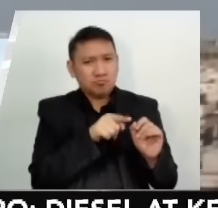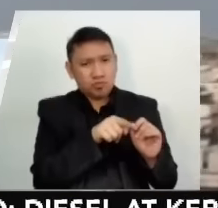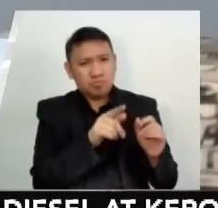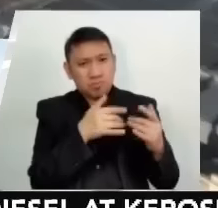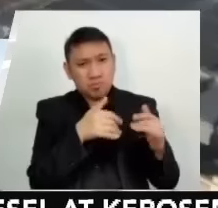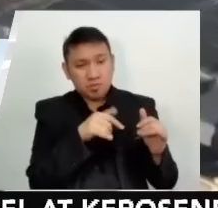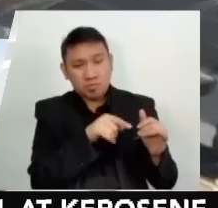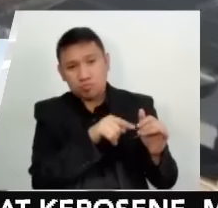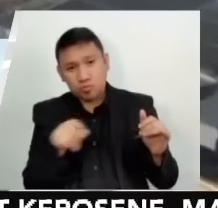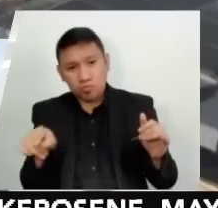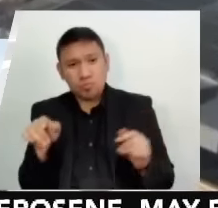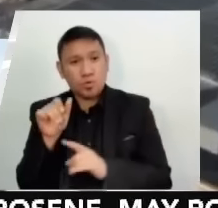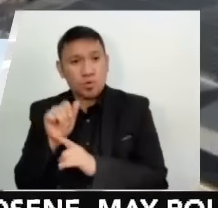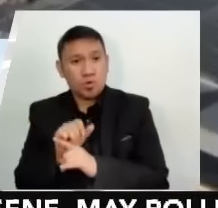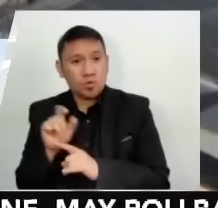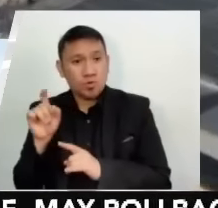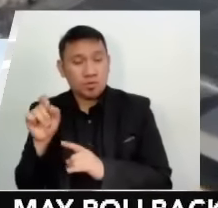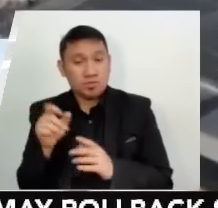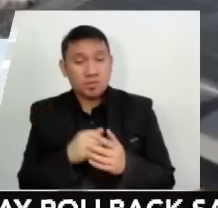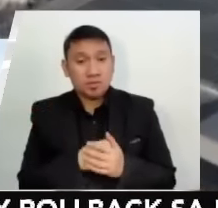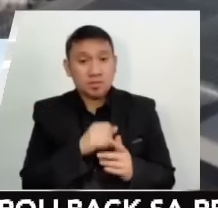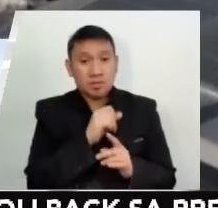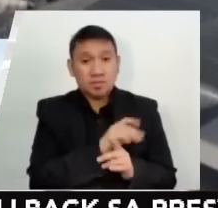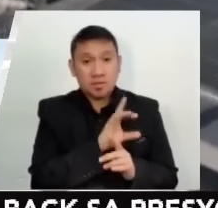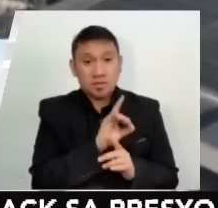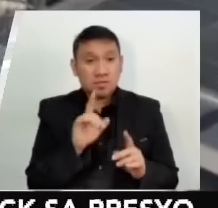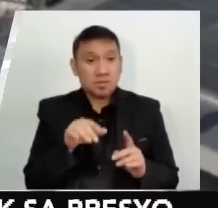August 28 hanggang September 8 naman ang